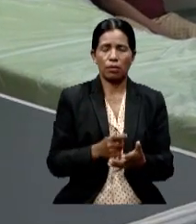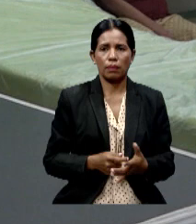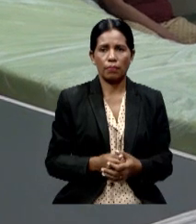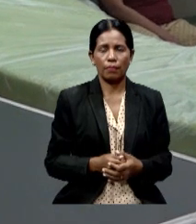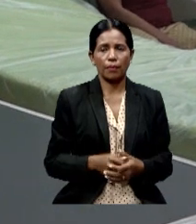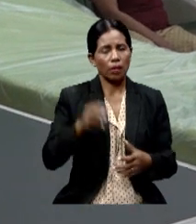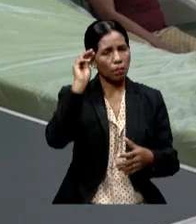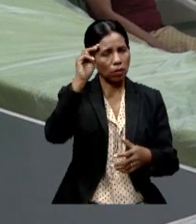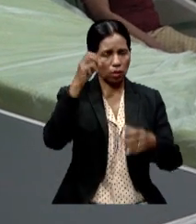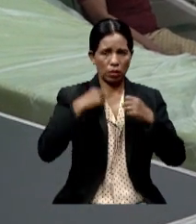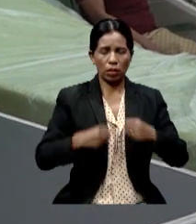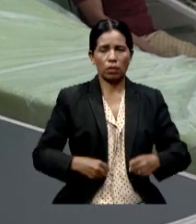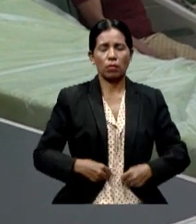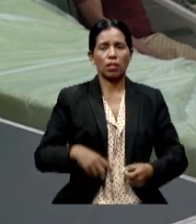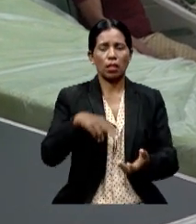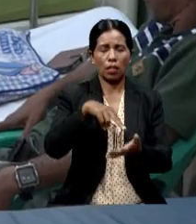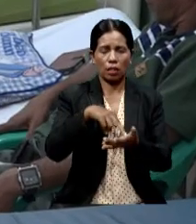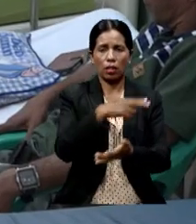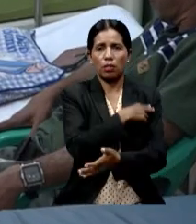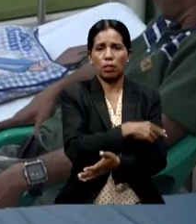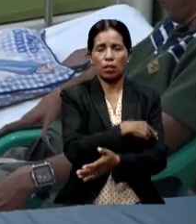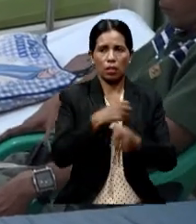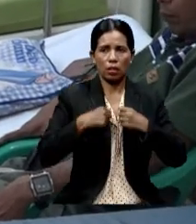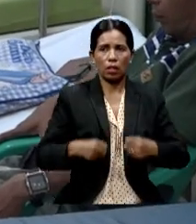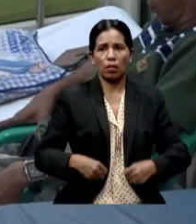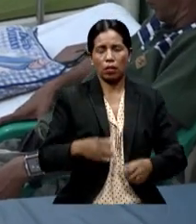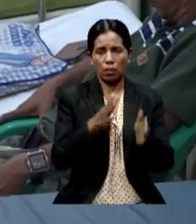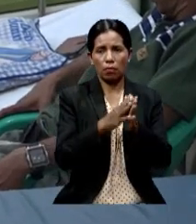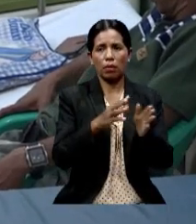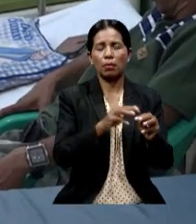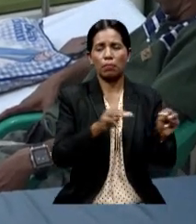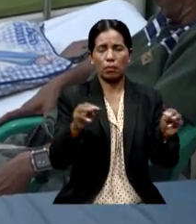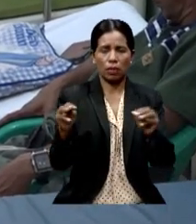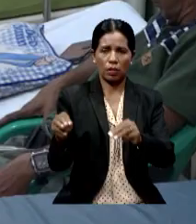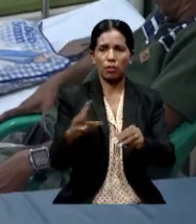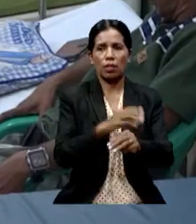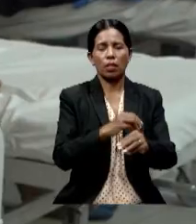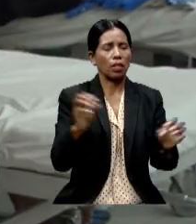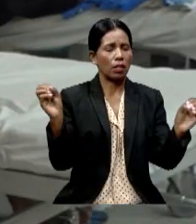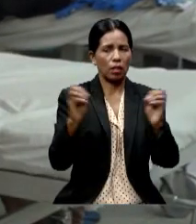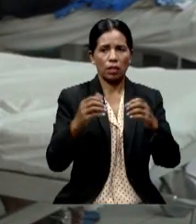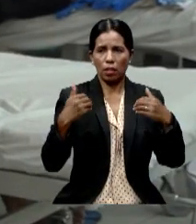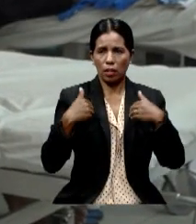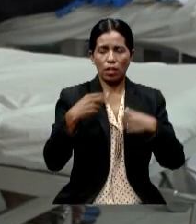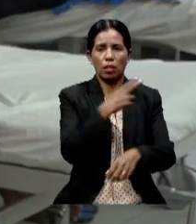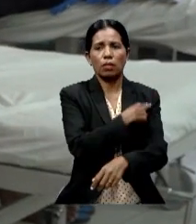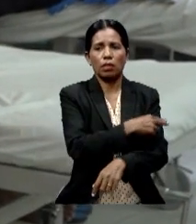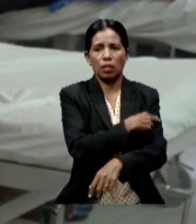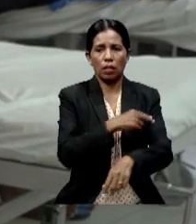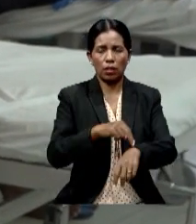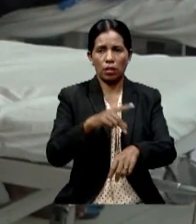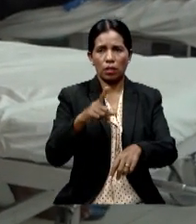Ministério de Saúde estabelece Centro de Saúde Internamento, também espaço para paciente e a sala pediatria, la IA ONA e Hospital Nacional,